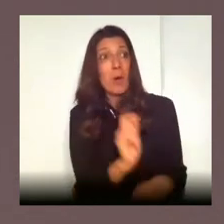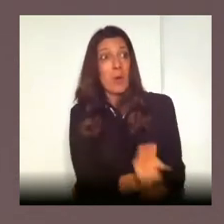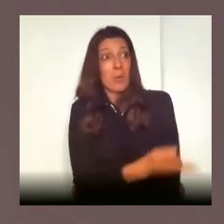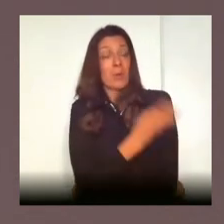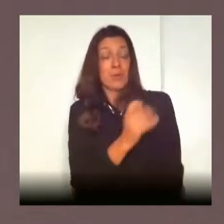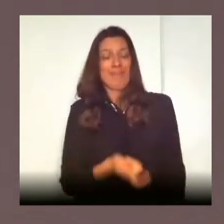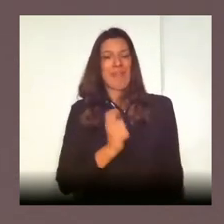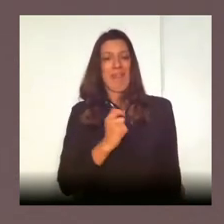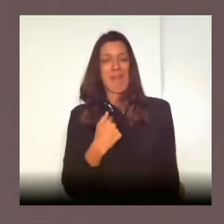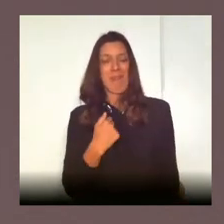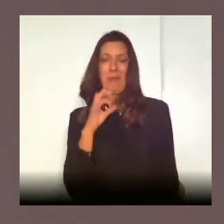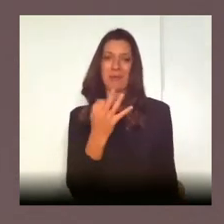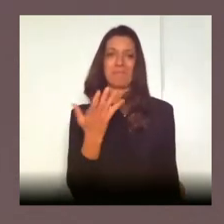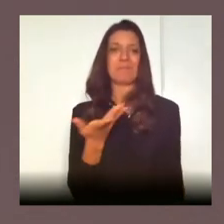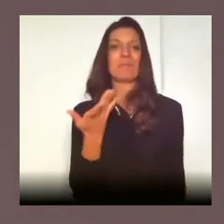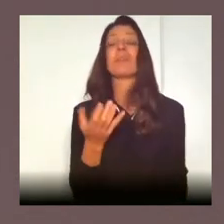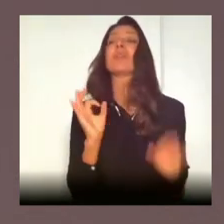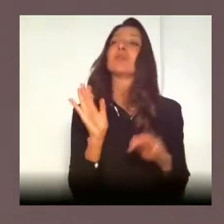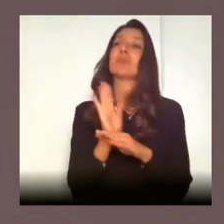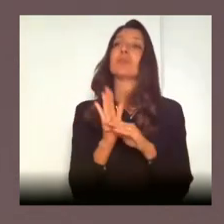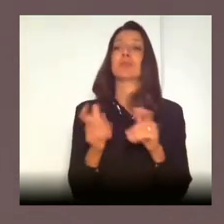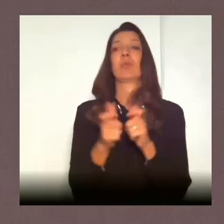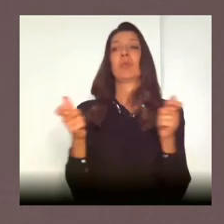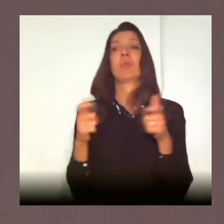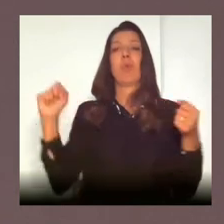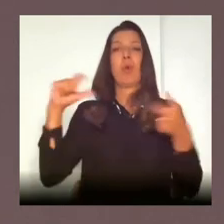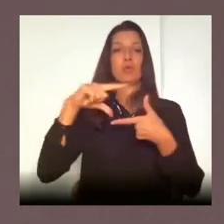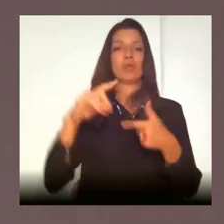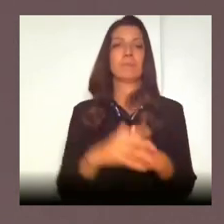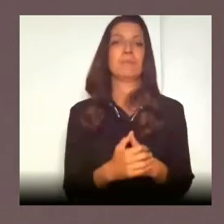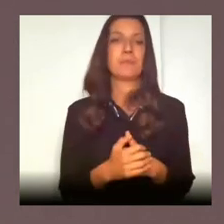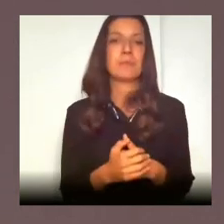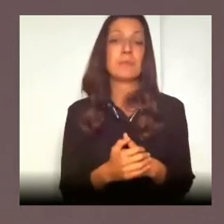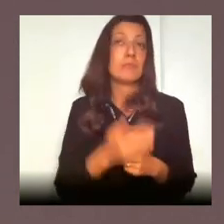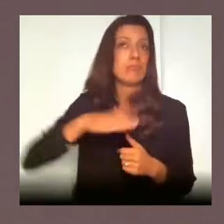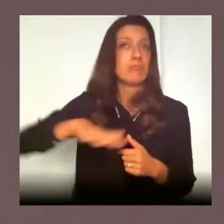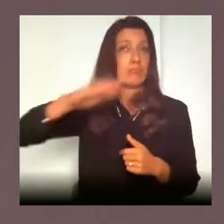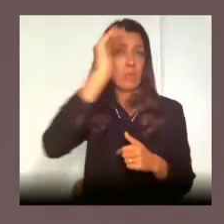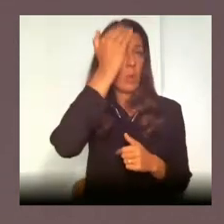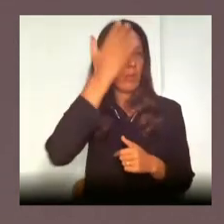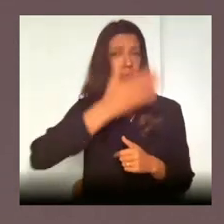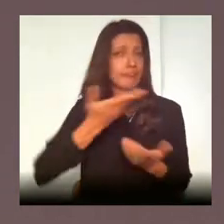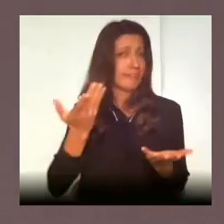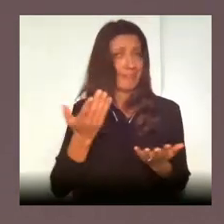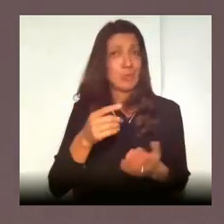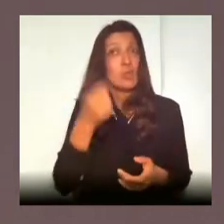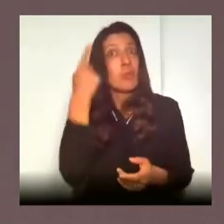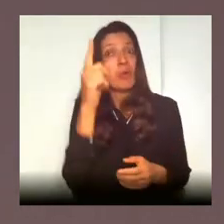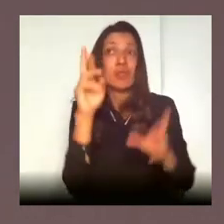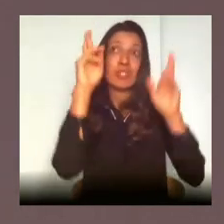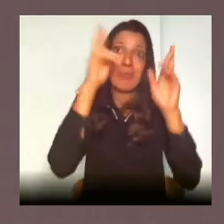Donc moi effectivement je représente le groupe Orange, donc vous le connaissez tous, je pense, enfin